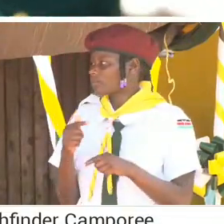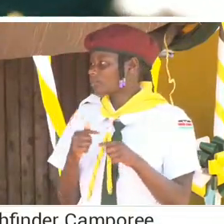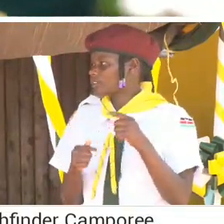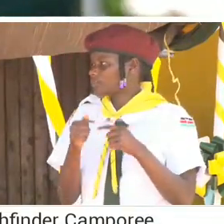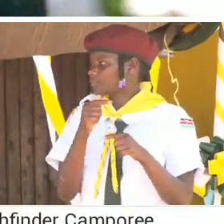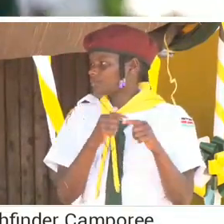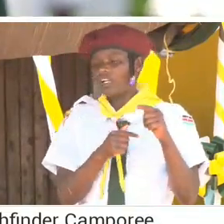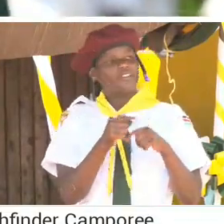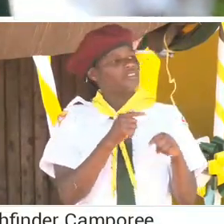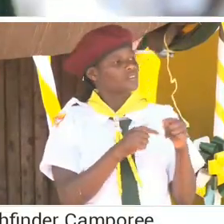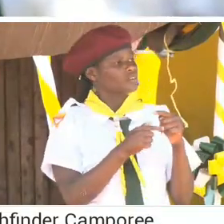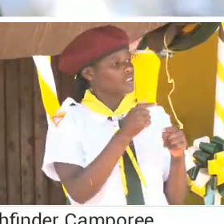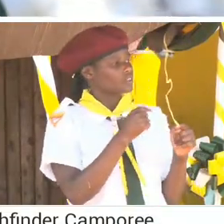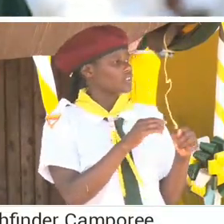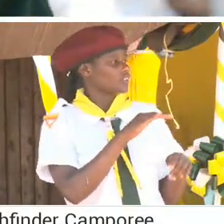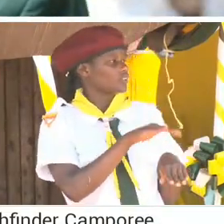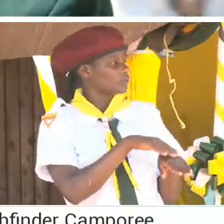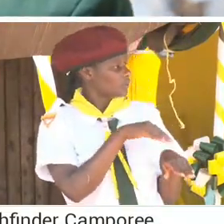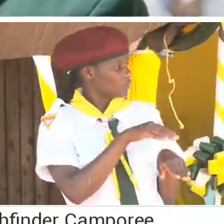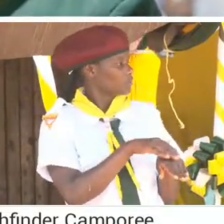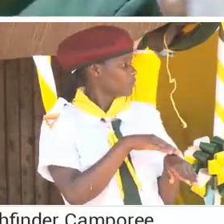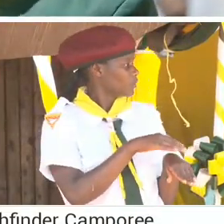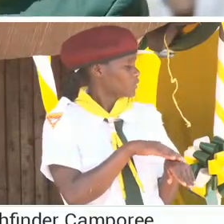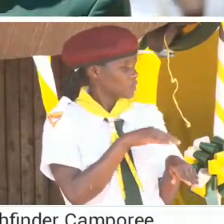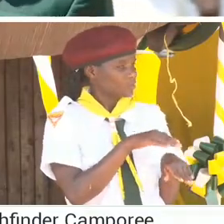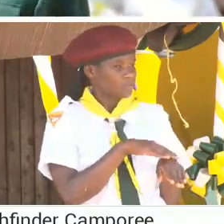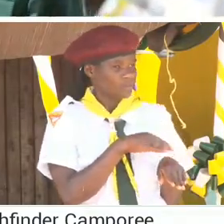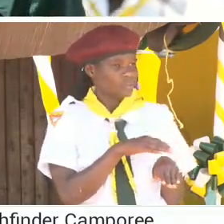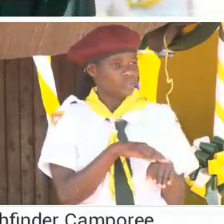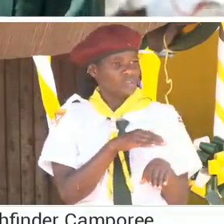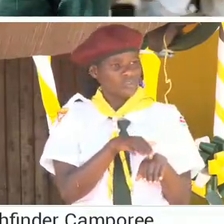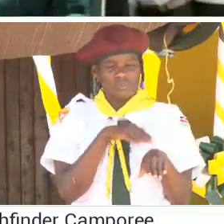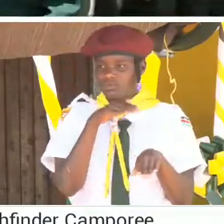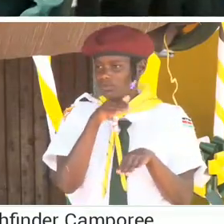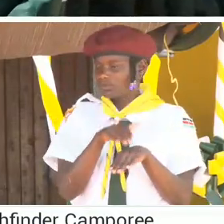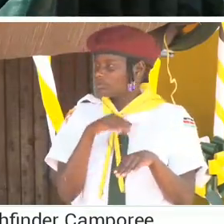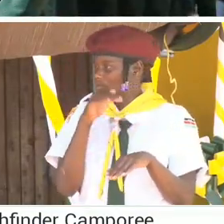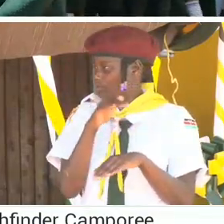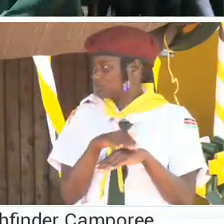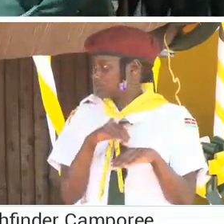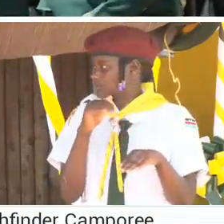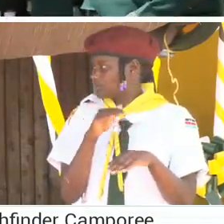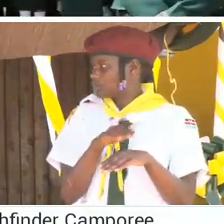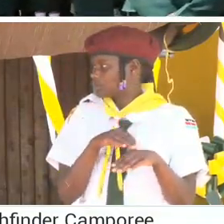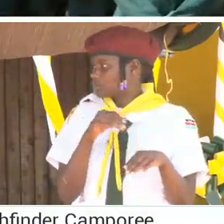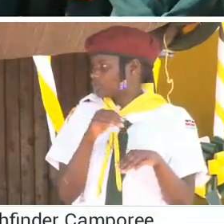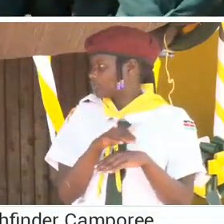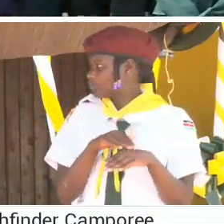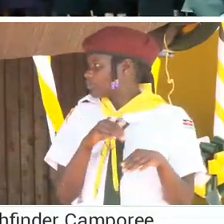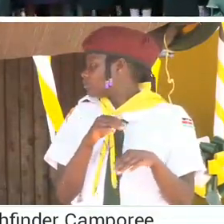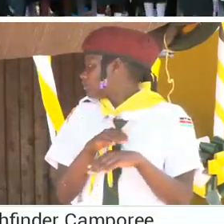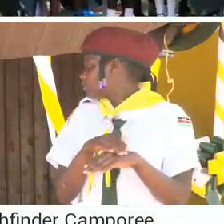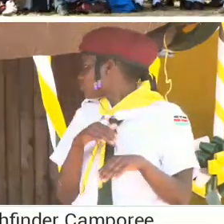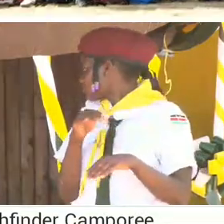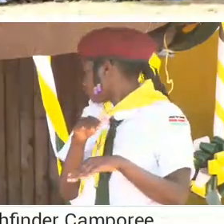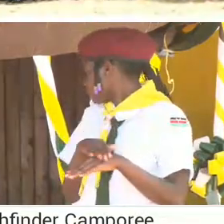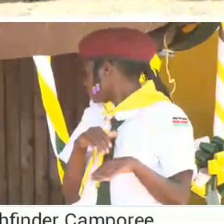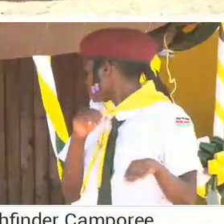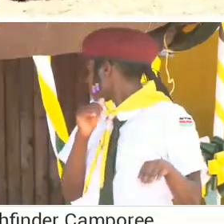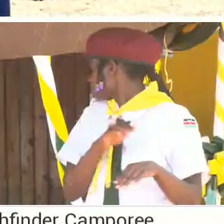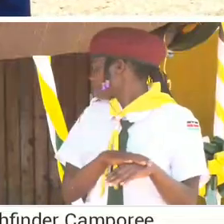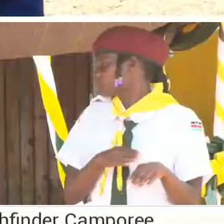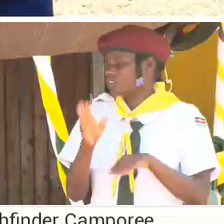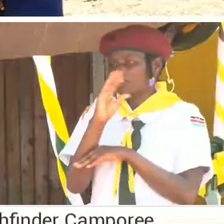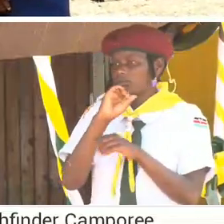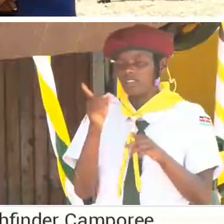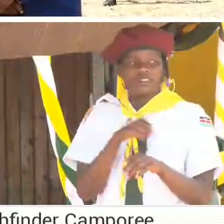mwako. Piga hatua kuja. Njoo rafiki. Njoo. Njoo rafiki. Bwana